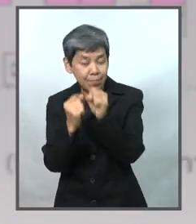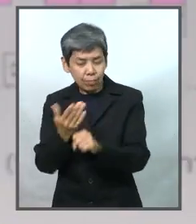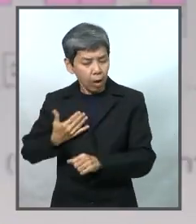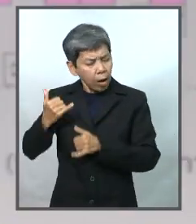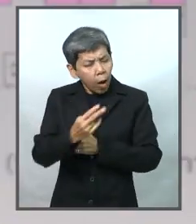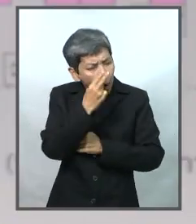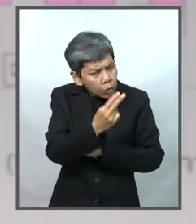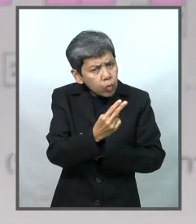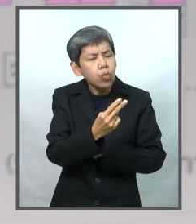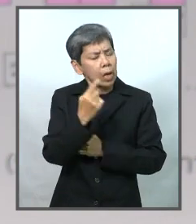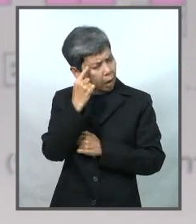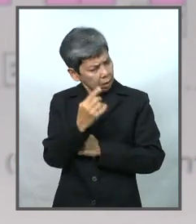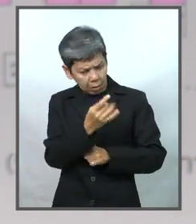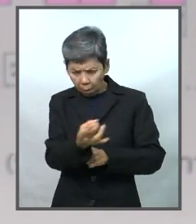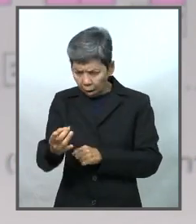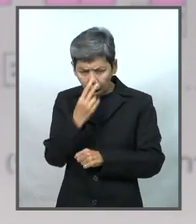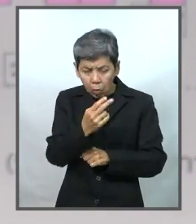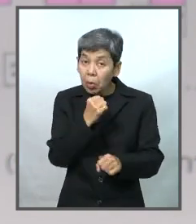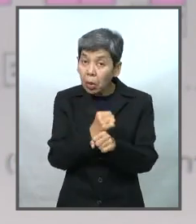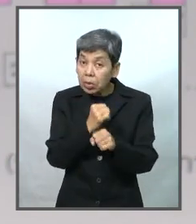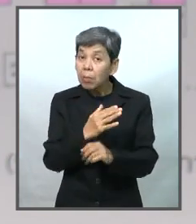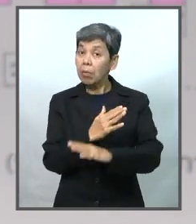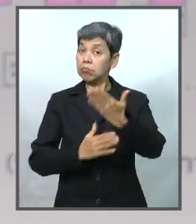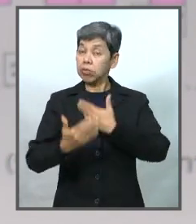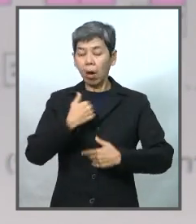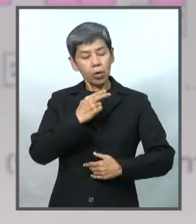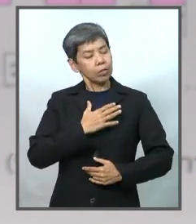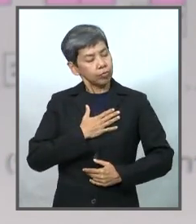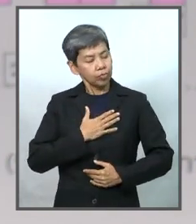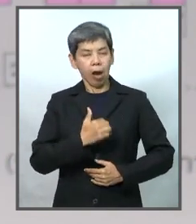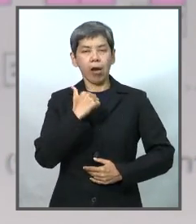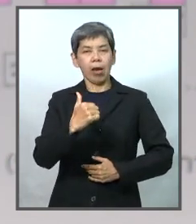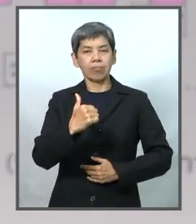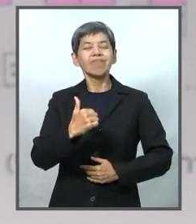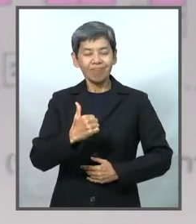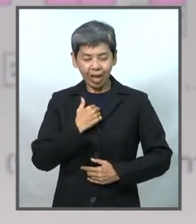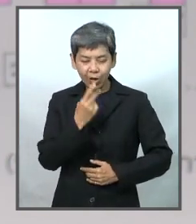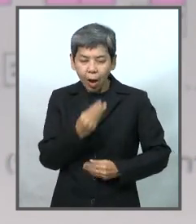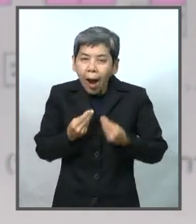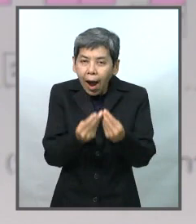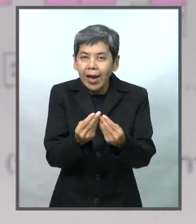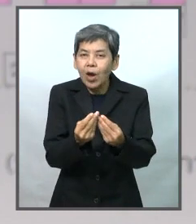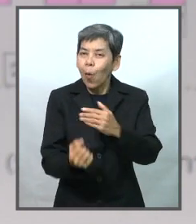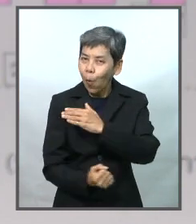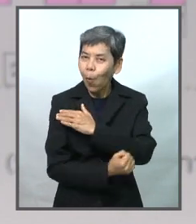ากให้ทุกคนมาดูผลงานมาดูไอเดียเจ๋งๆค่ะเพื่อที่จะทำให้เขามีกำลังใจแล้วก็ที่สำคัญหนึ่งคุณอาจจะต่อยอดให้กับเขาเขาอาจจะต่อยอด